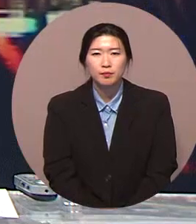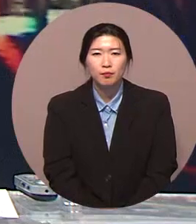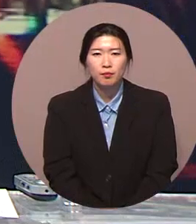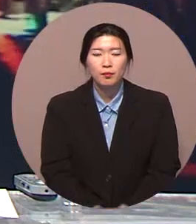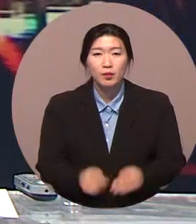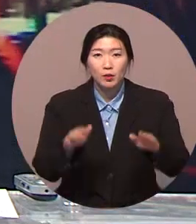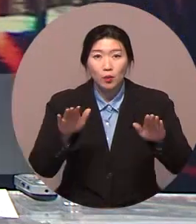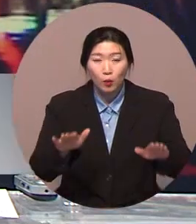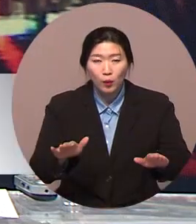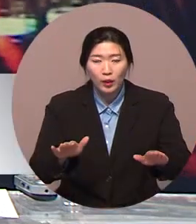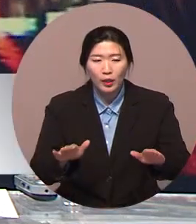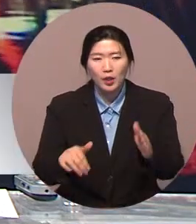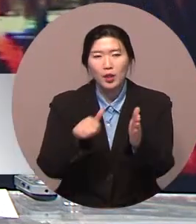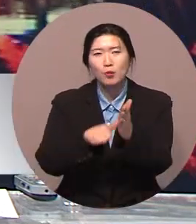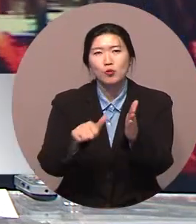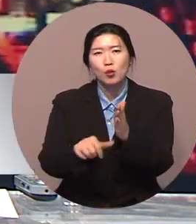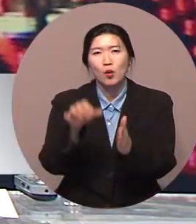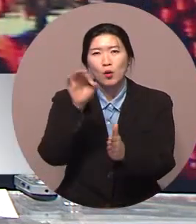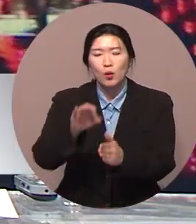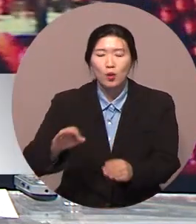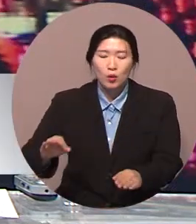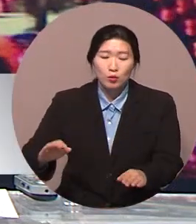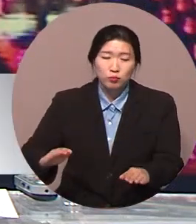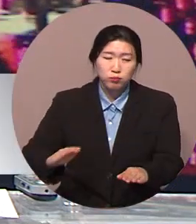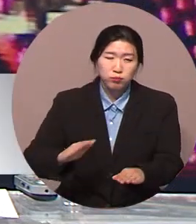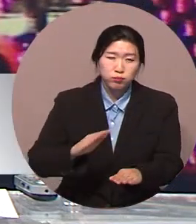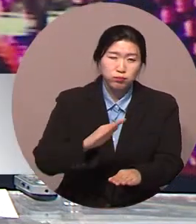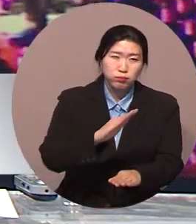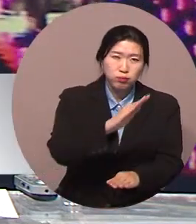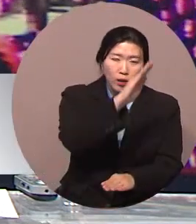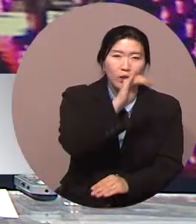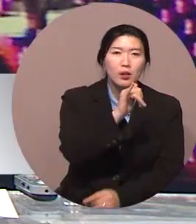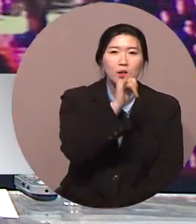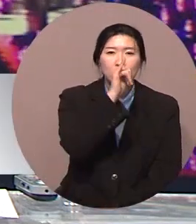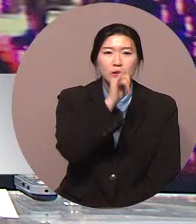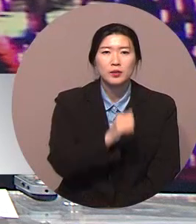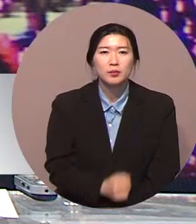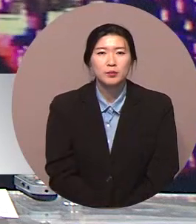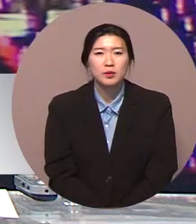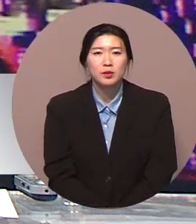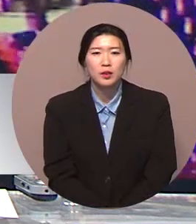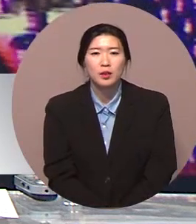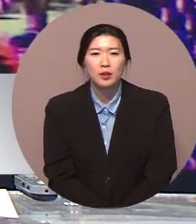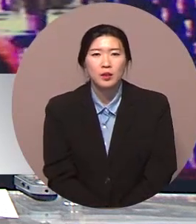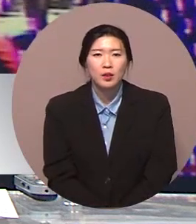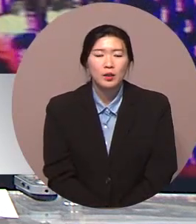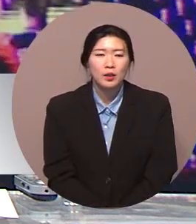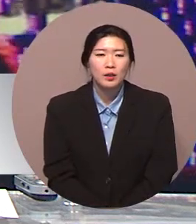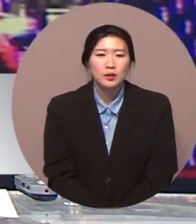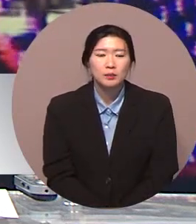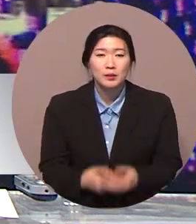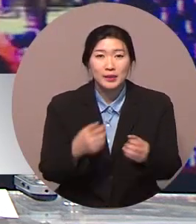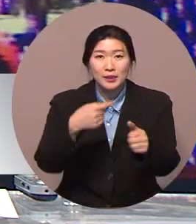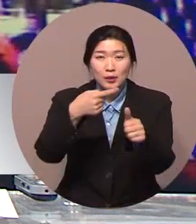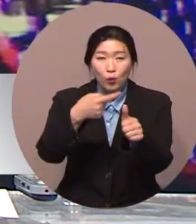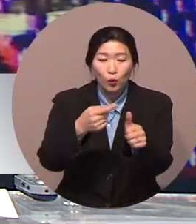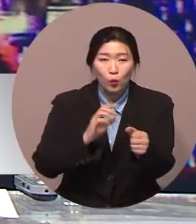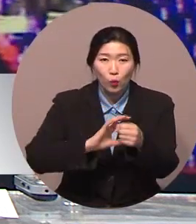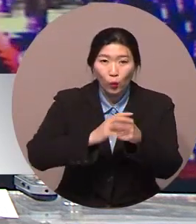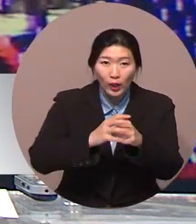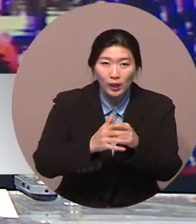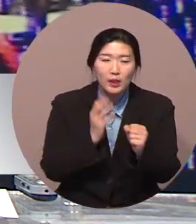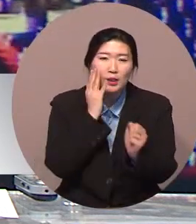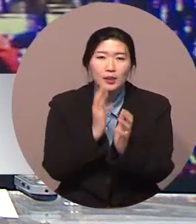올해 지역 소비자 물가 지수도 연일 고점을 경신하며 물가 상승 터널이 이어진 가운데 특히 신선식품 지수가